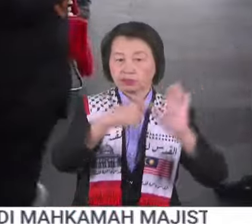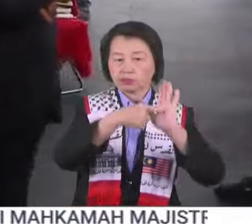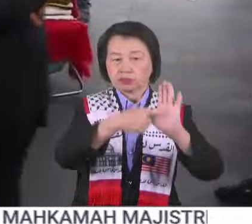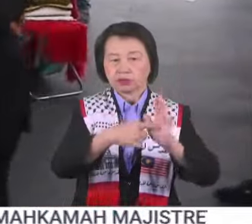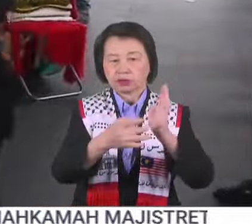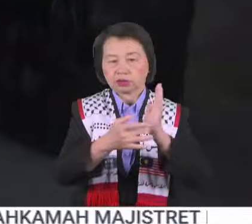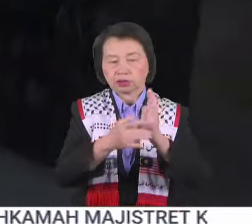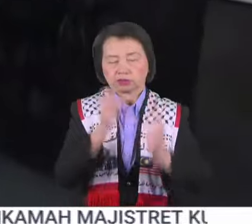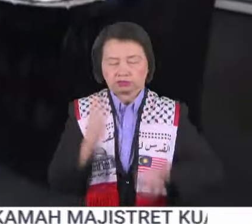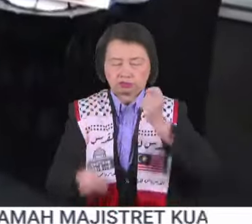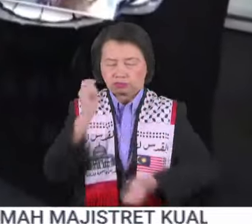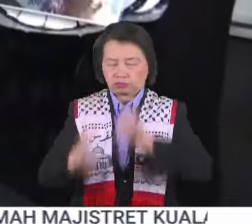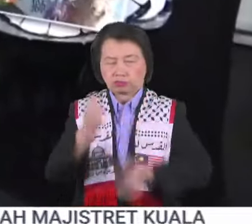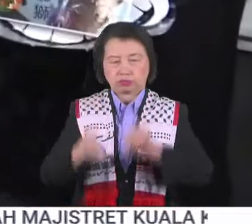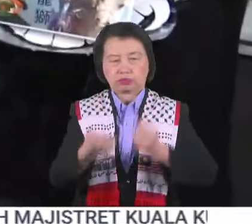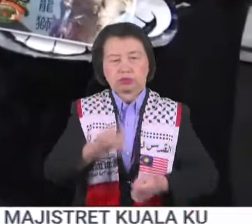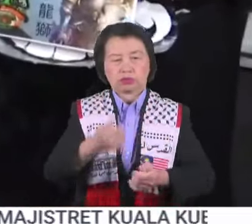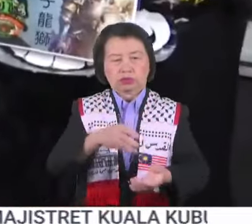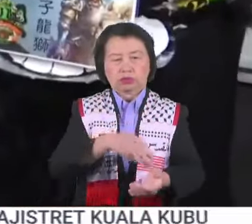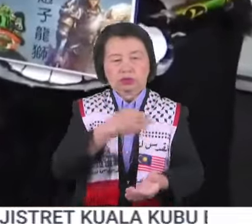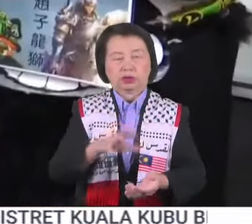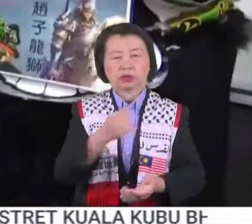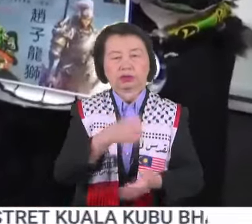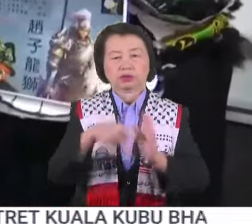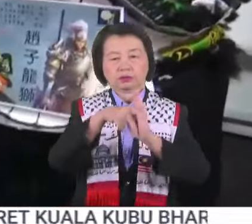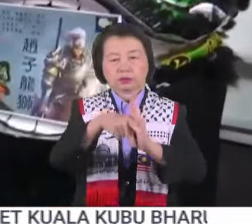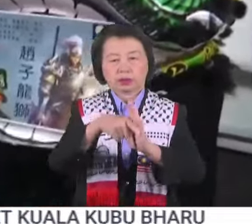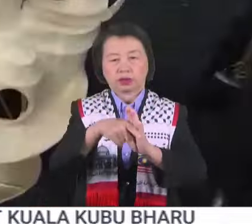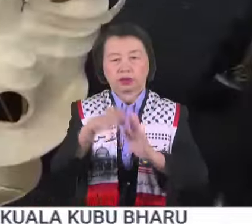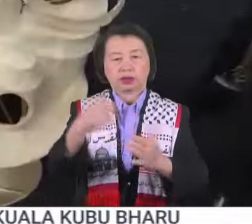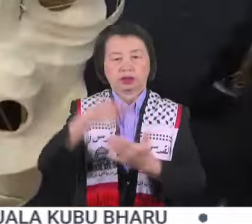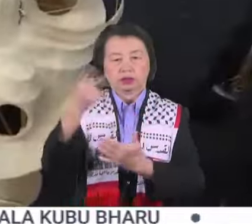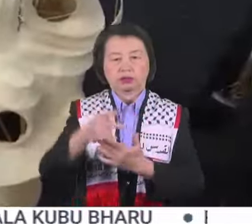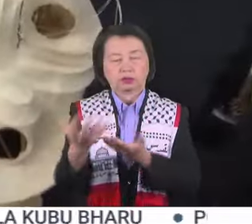teknik permainan gendang dan alat muzik tarian singa serta pameran,